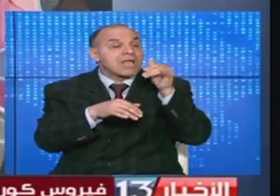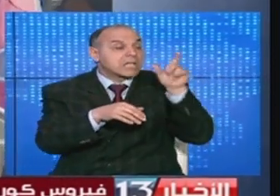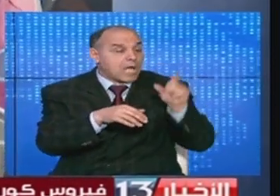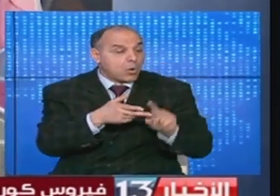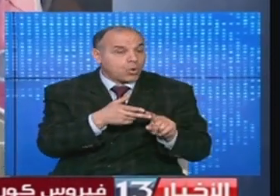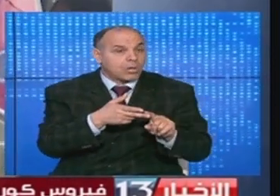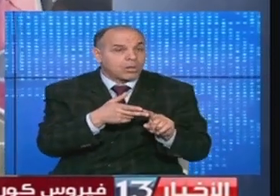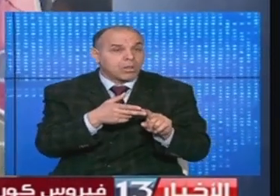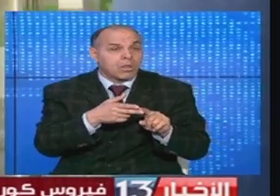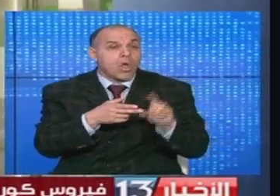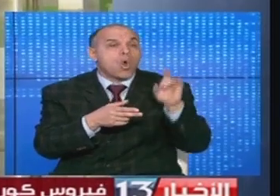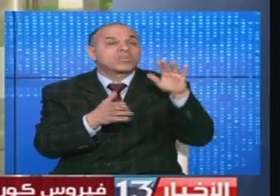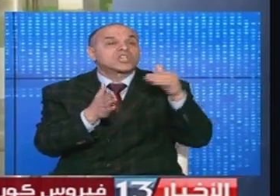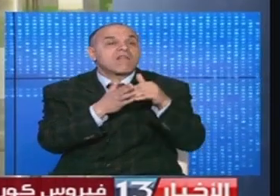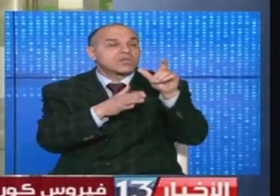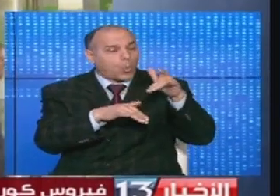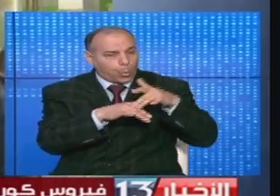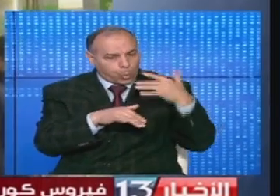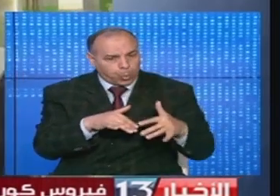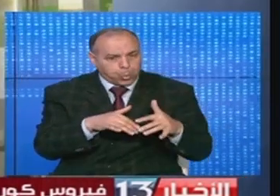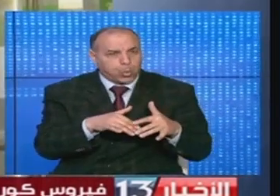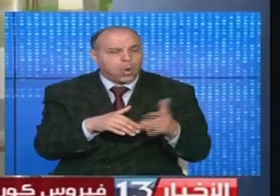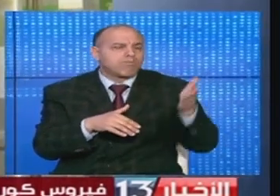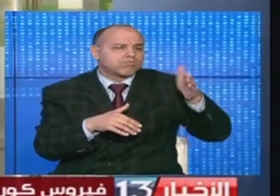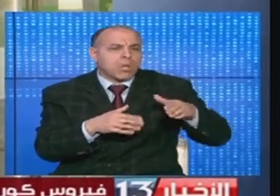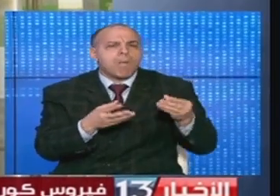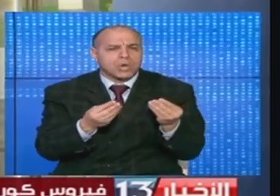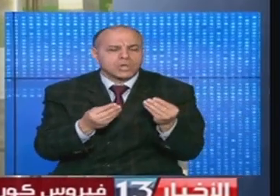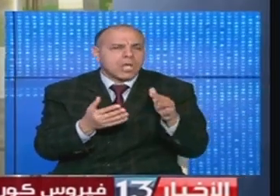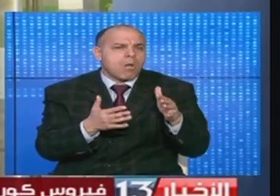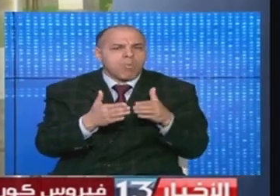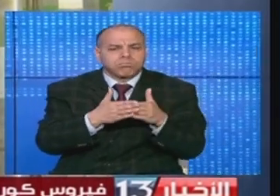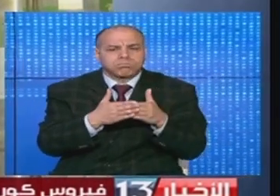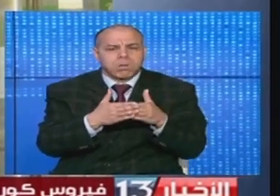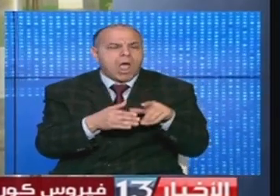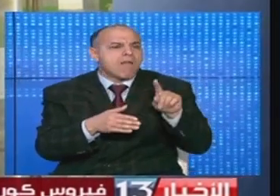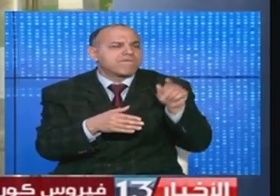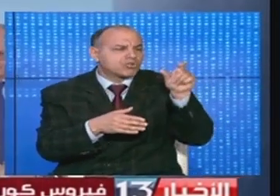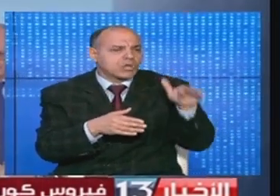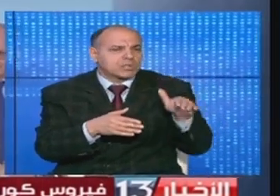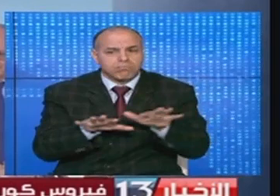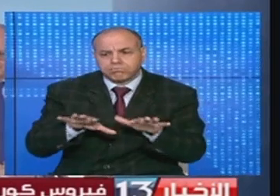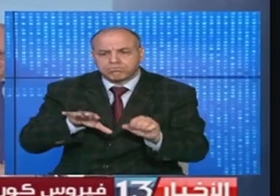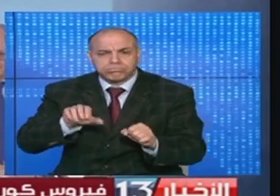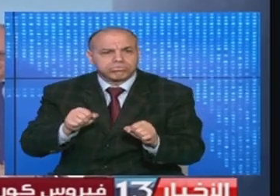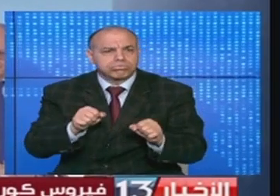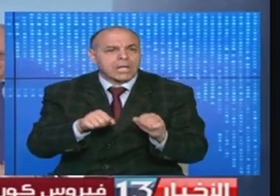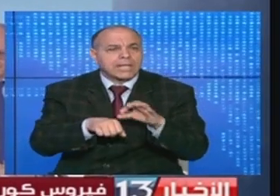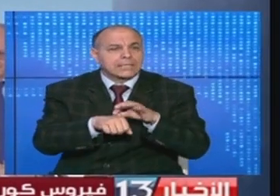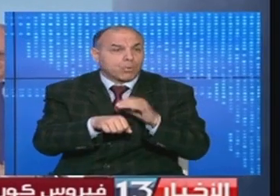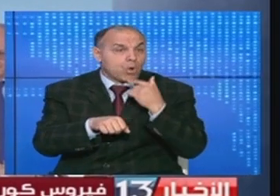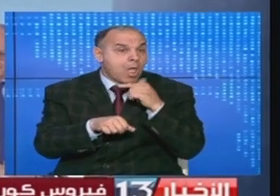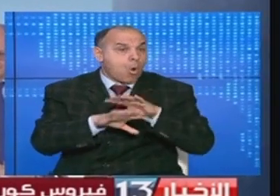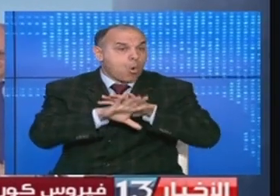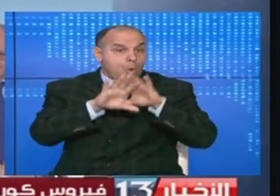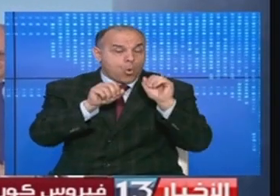تتجاوز الخمسه عشر الف شخص وكسر عدد الوفيات حاجز الالف رغم تطبيق اجراءات الحجر الطبي في